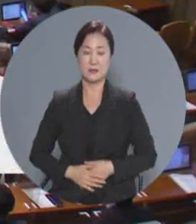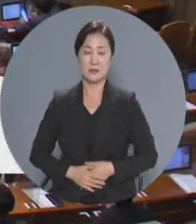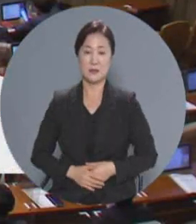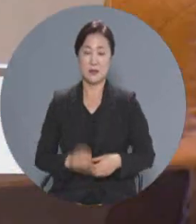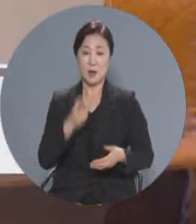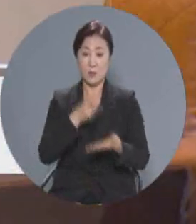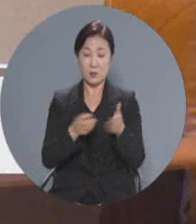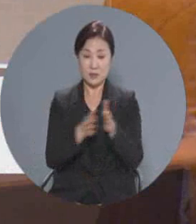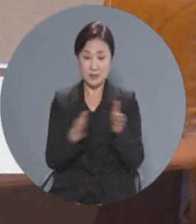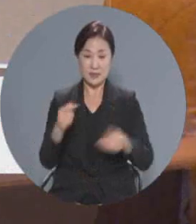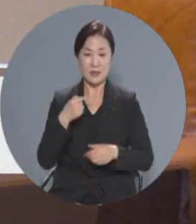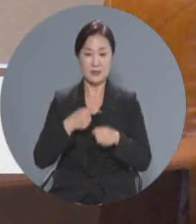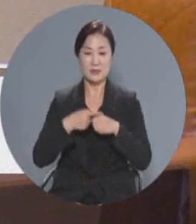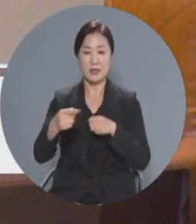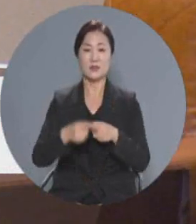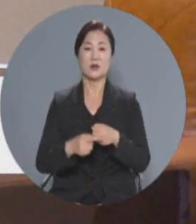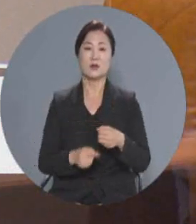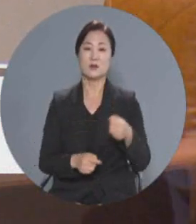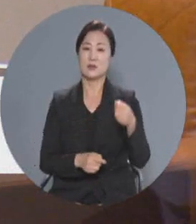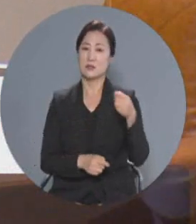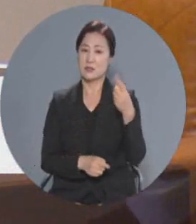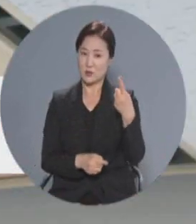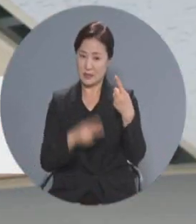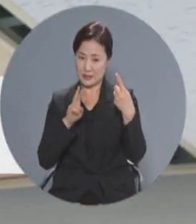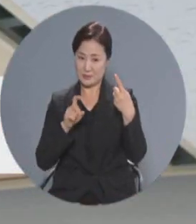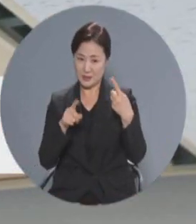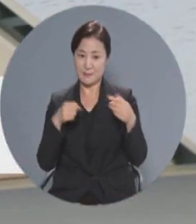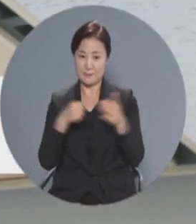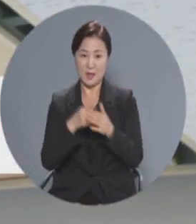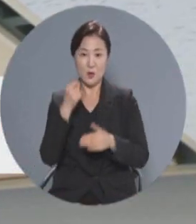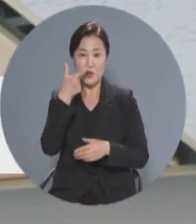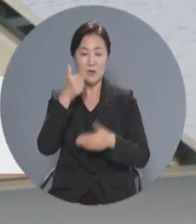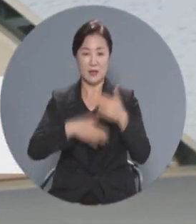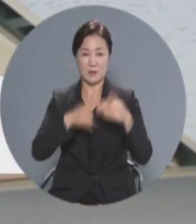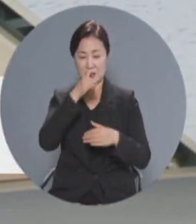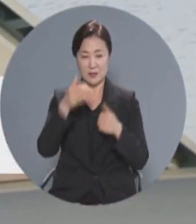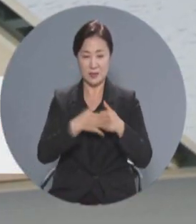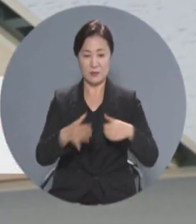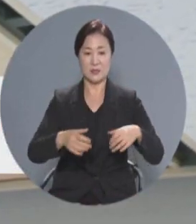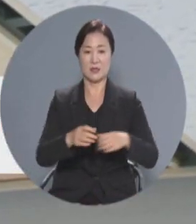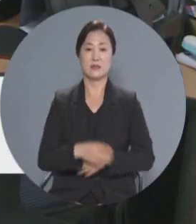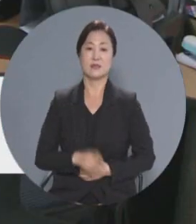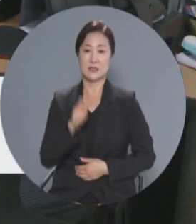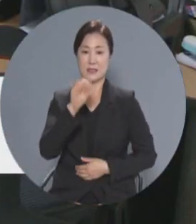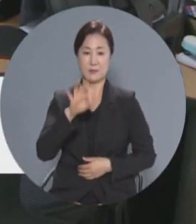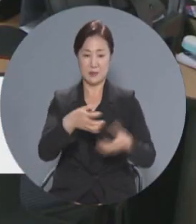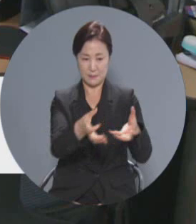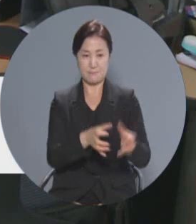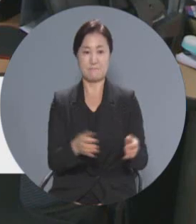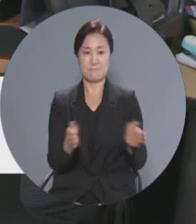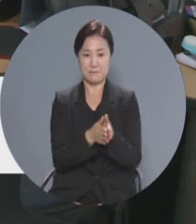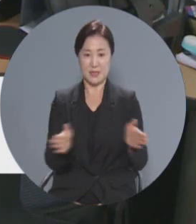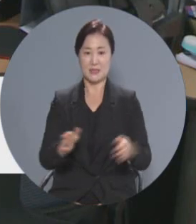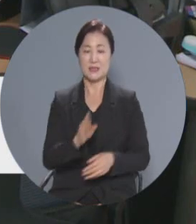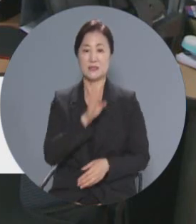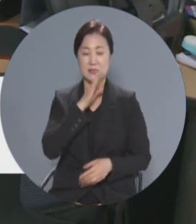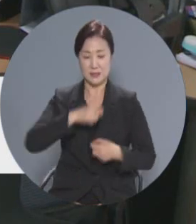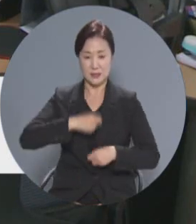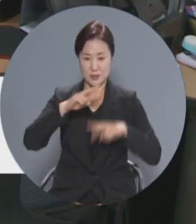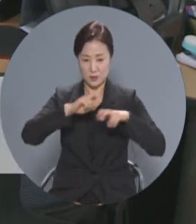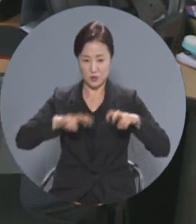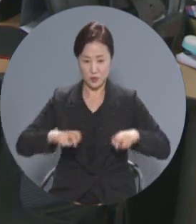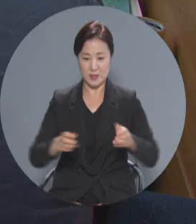뒤인 내년 1월 21일로 확정되면서 전라남도는 전담 TF를 발족하고 진상조사를 위한